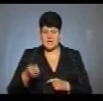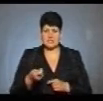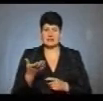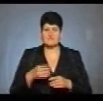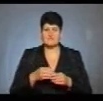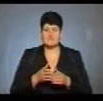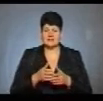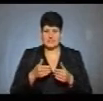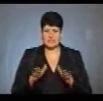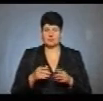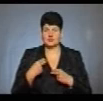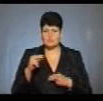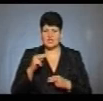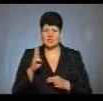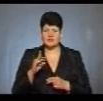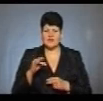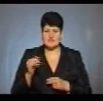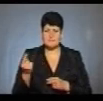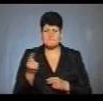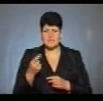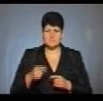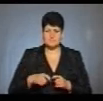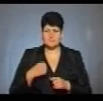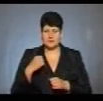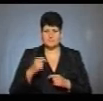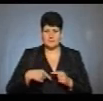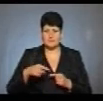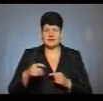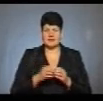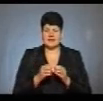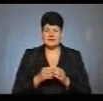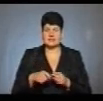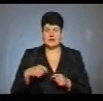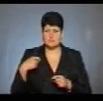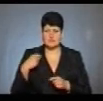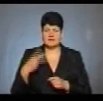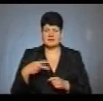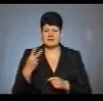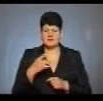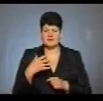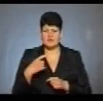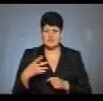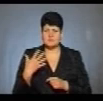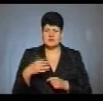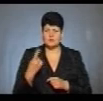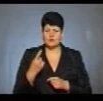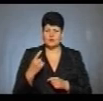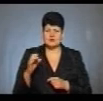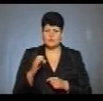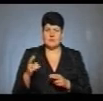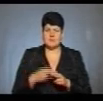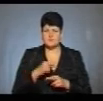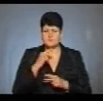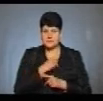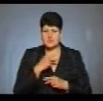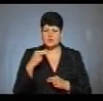чемпіонаті Швеції з біатлону. Він першим подолав дистанцію 10 кілометрів за 22 хвилини 51 секунду без промахів.